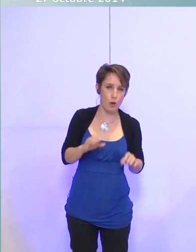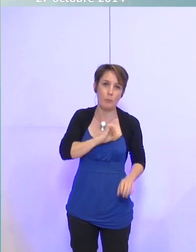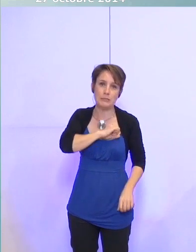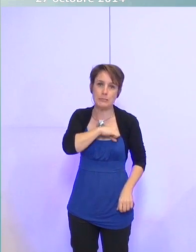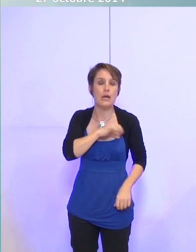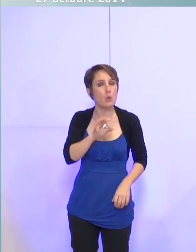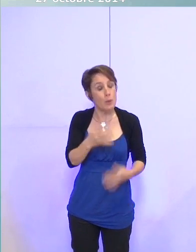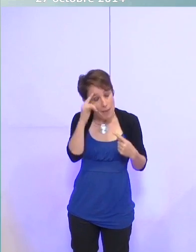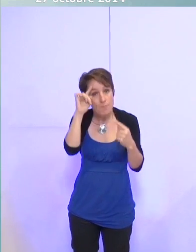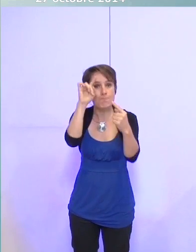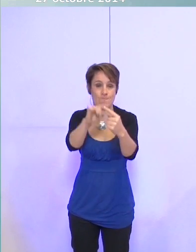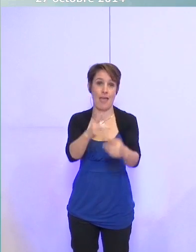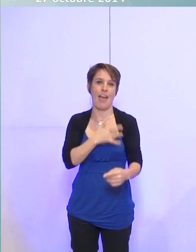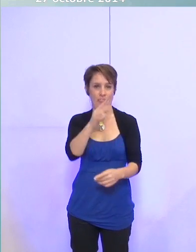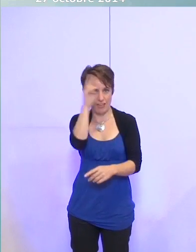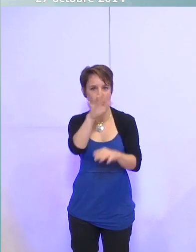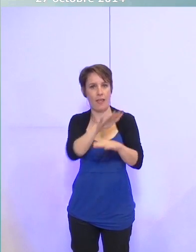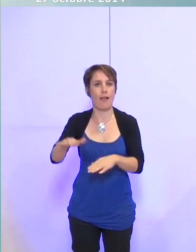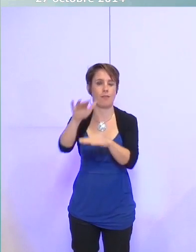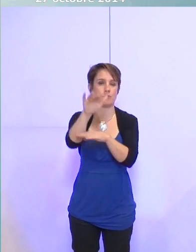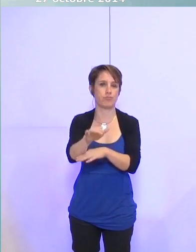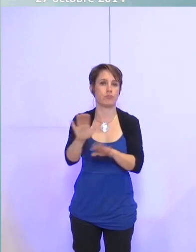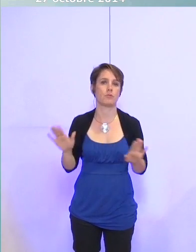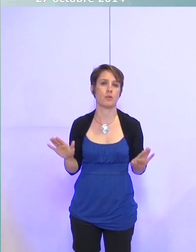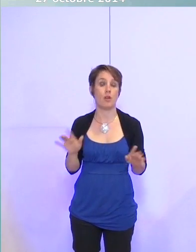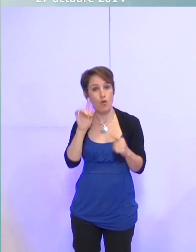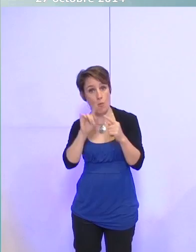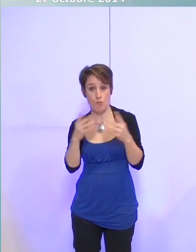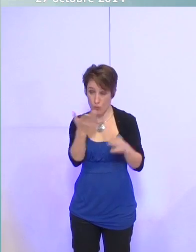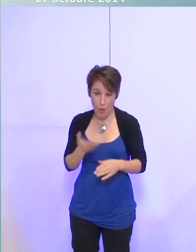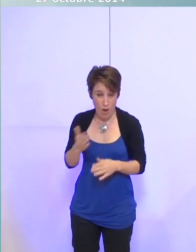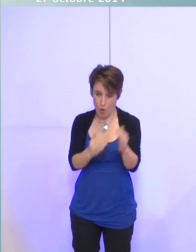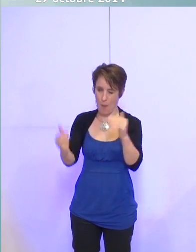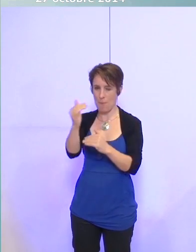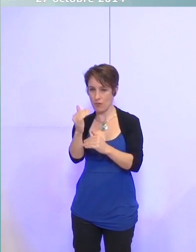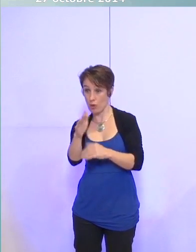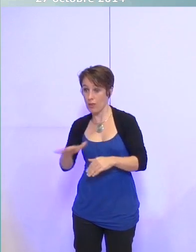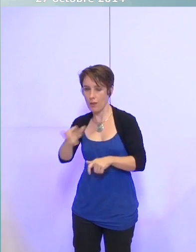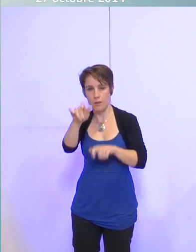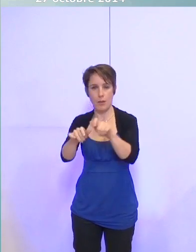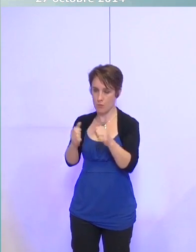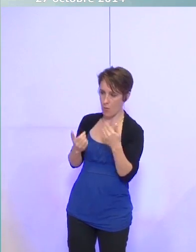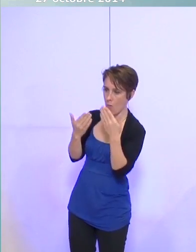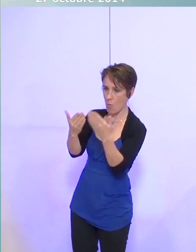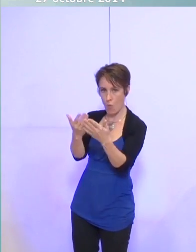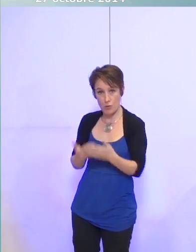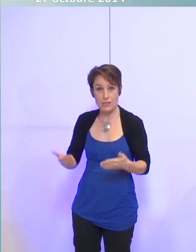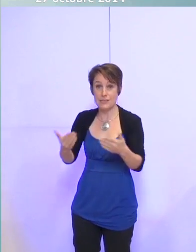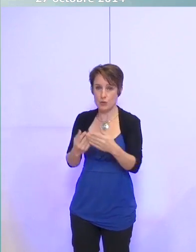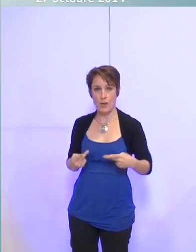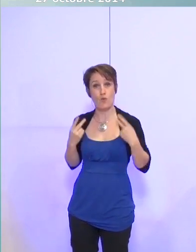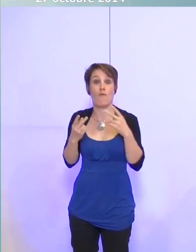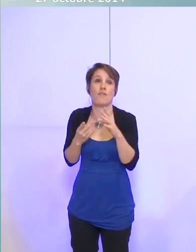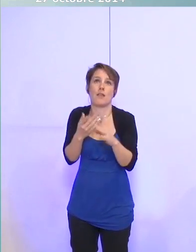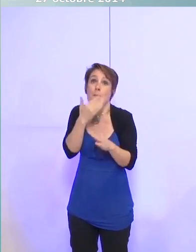dans le souci de l'intérêt général et dans le souci d'apporter au plus grand nombre les conditions d'existence les plus dignes qui soient. Je vous